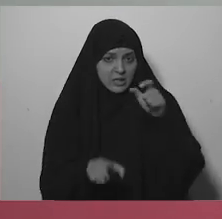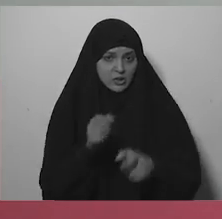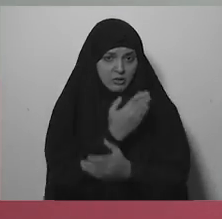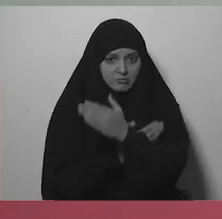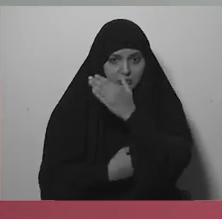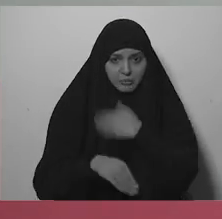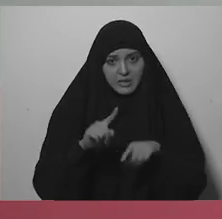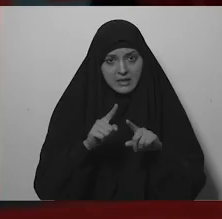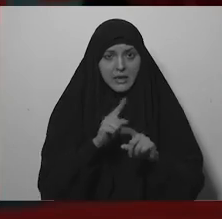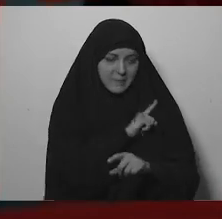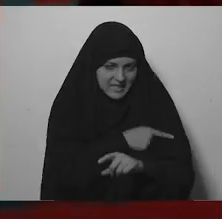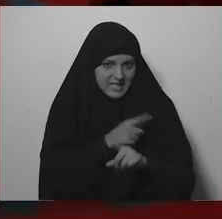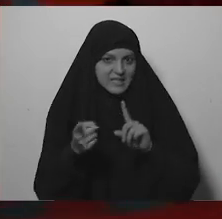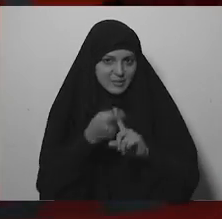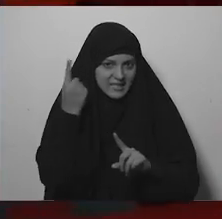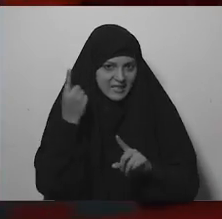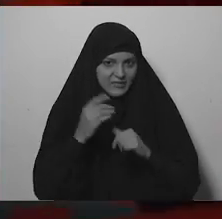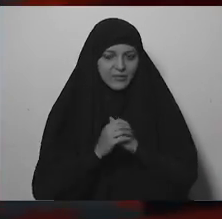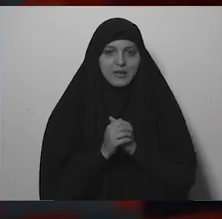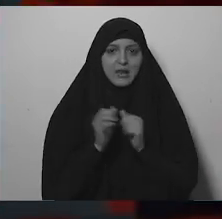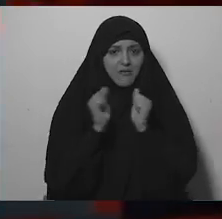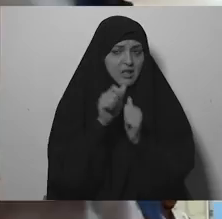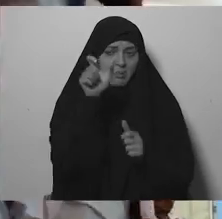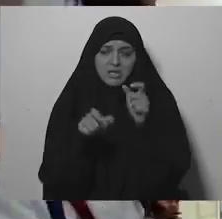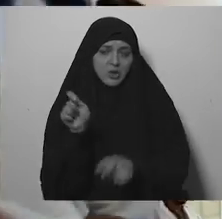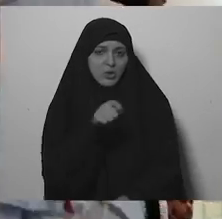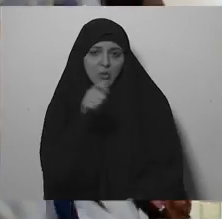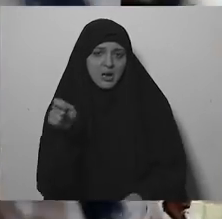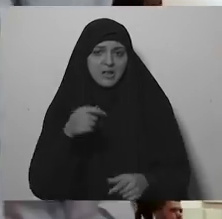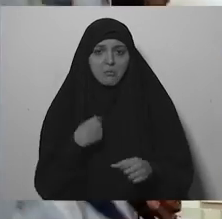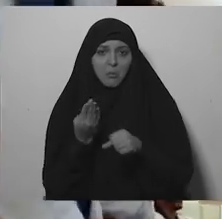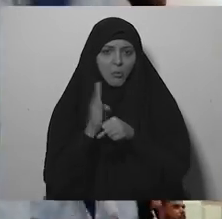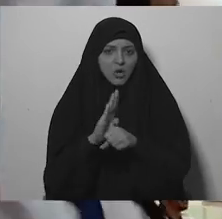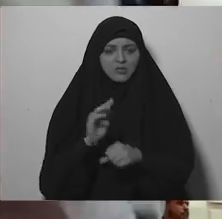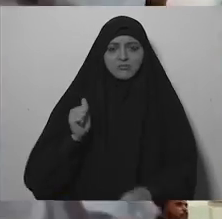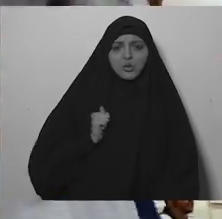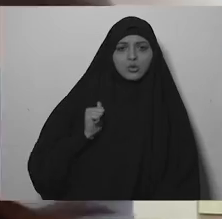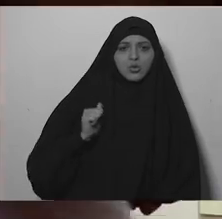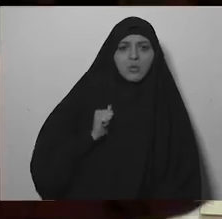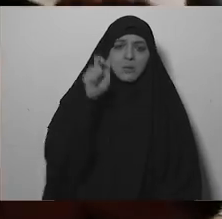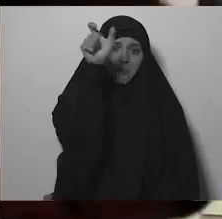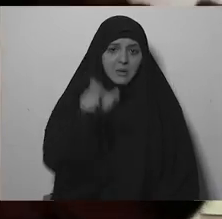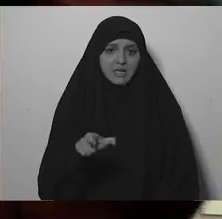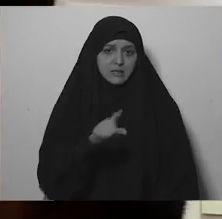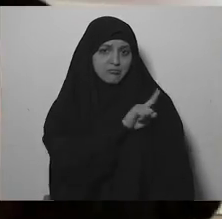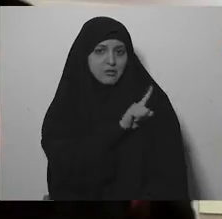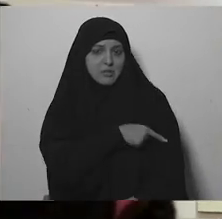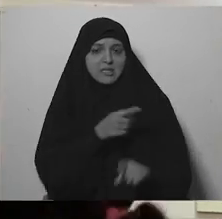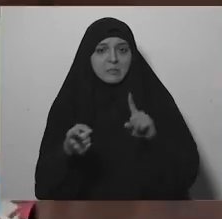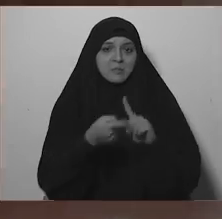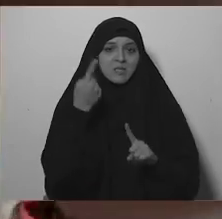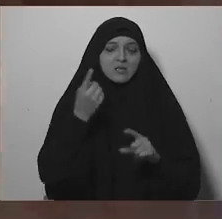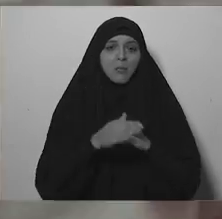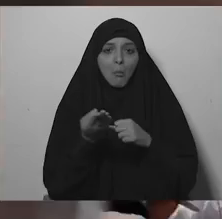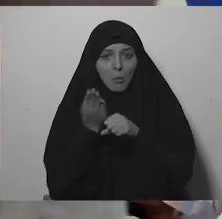l'inclusion des personnes ayant des capacités spécifiques avec des personnes normaux. Ça montre l'autonomie de ces personnes ayant